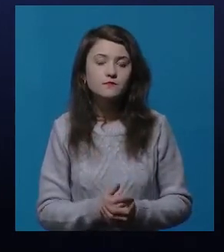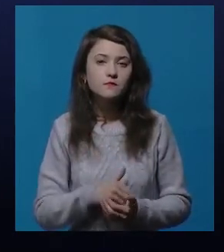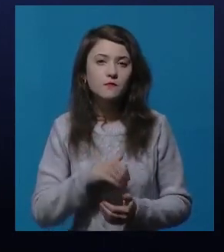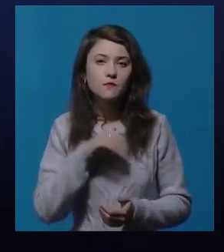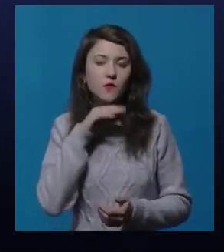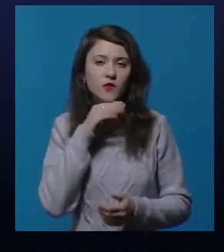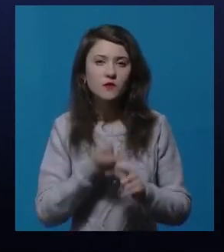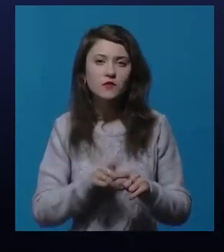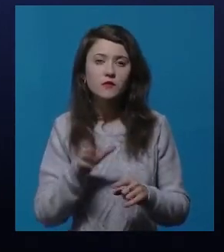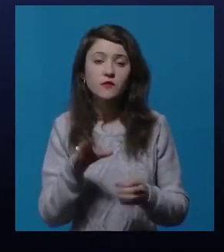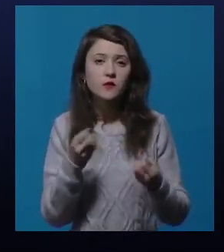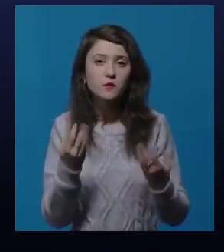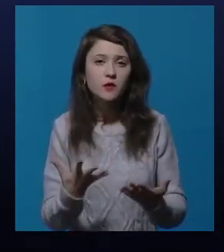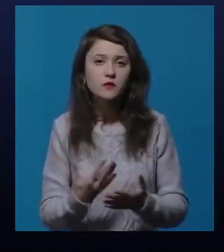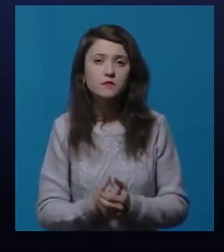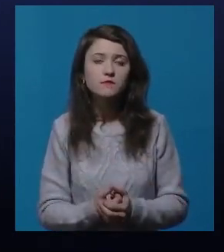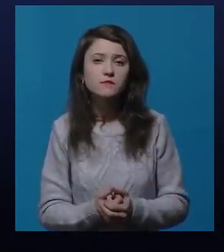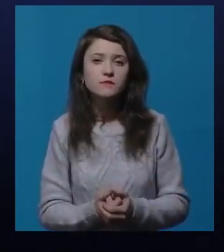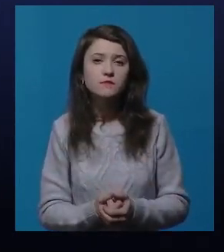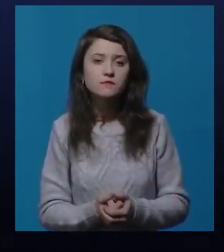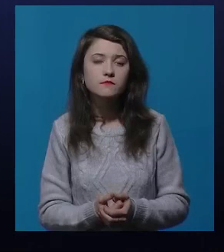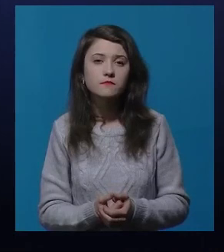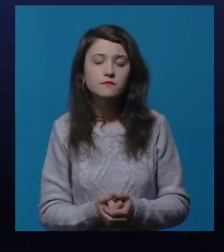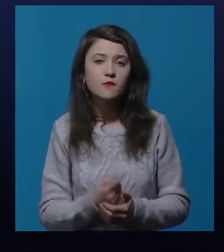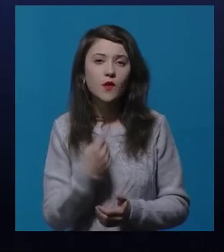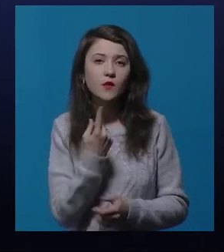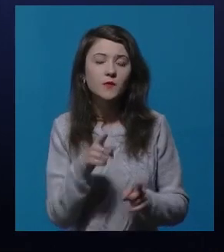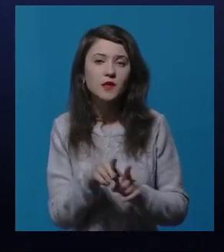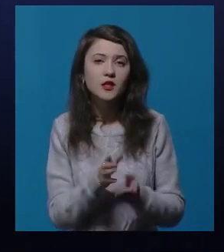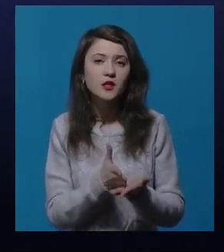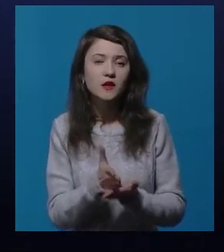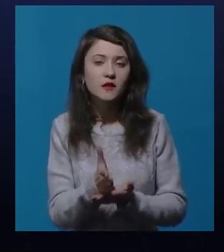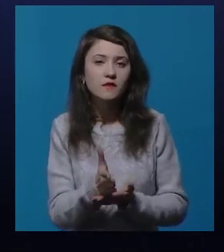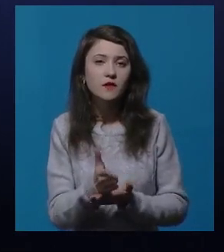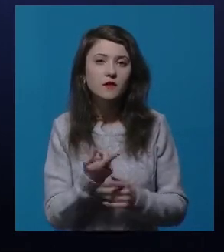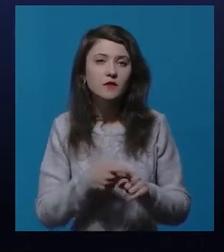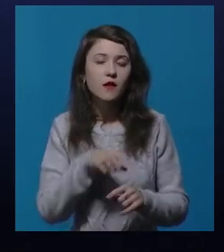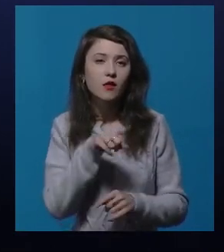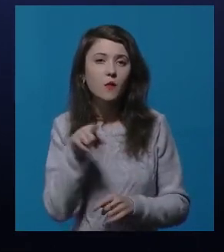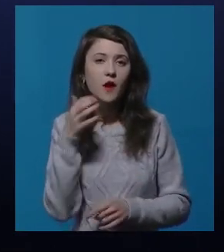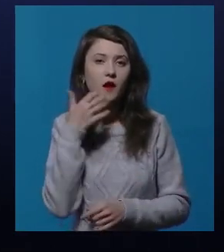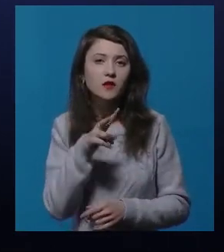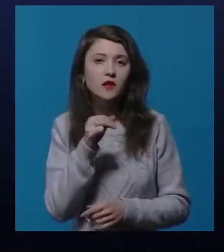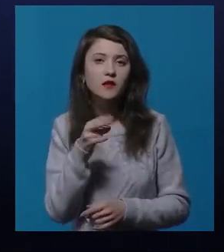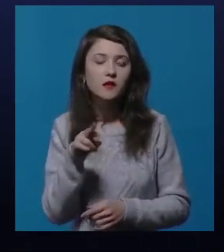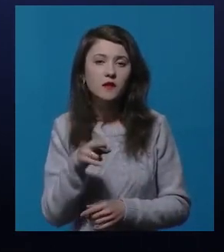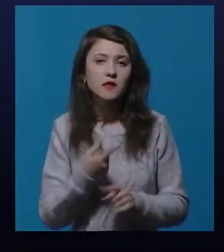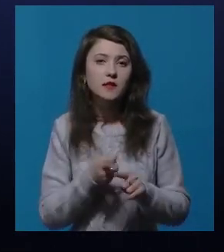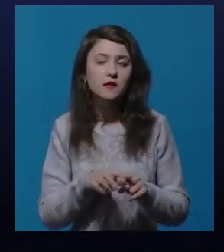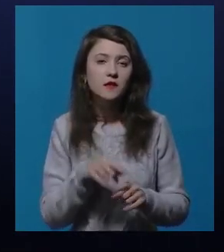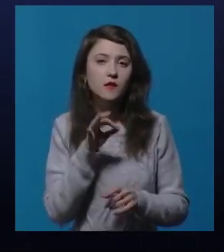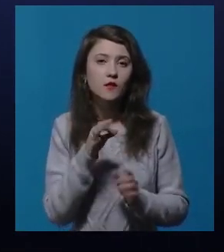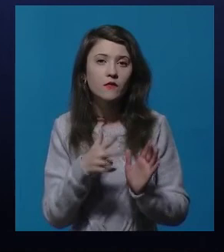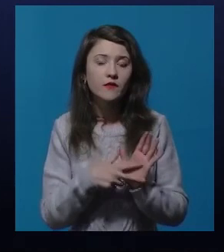Досить це все просто. Одним таким із шахів я б назвав би це номер гарячої лінії, я її зараз назву, це